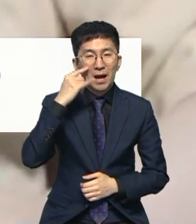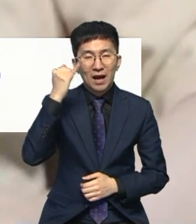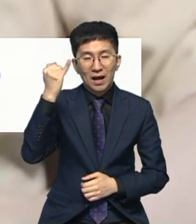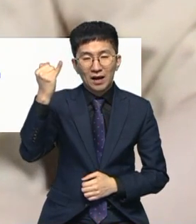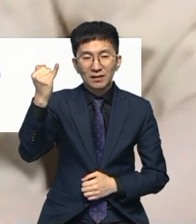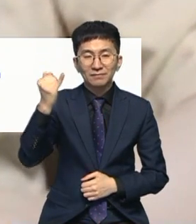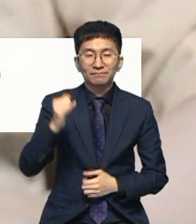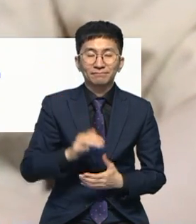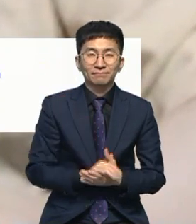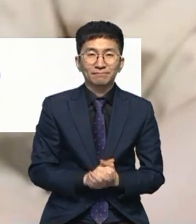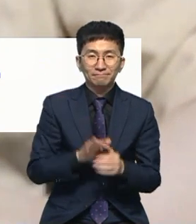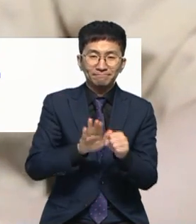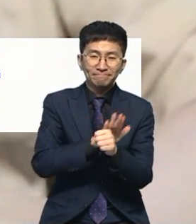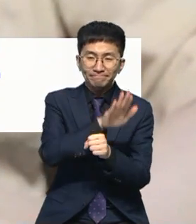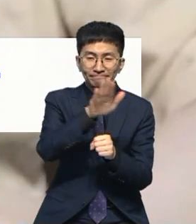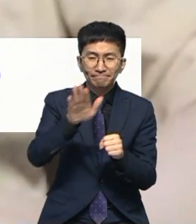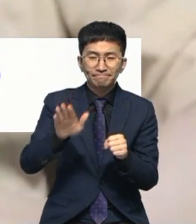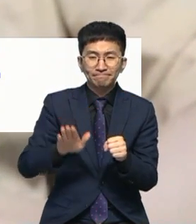엄마